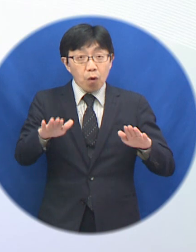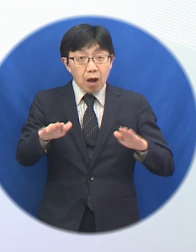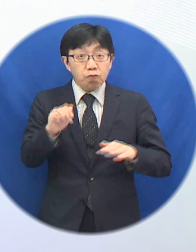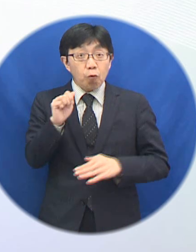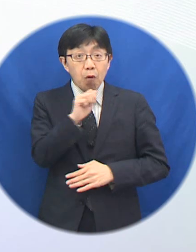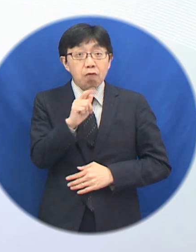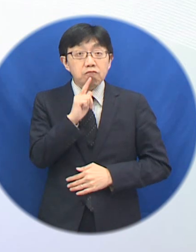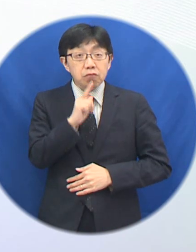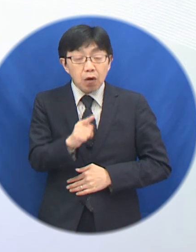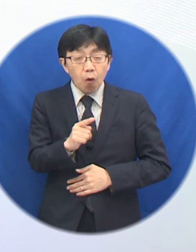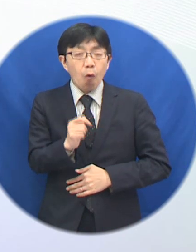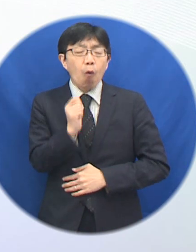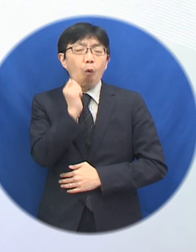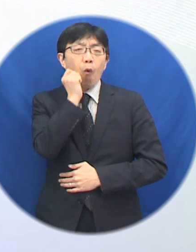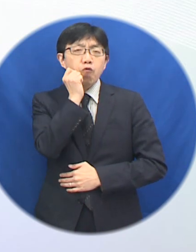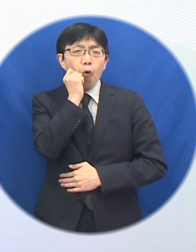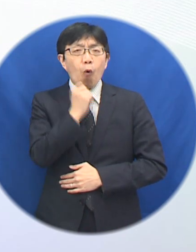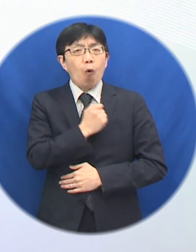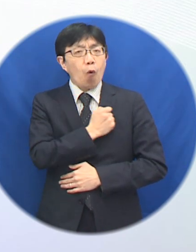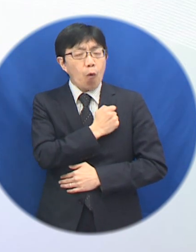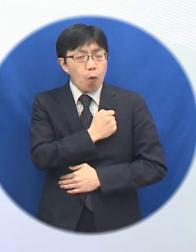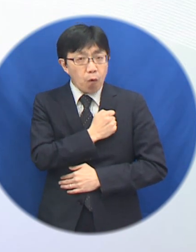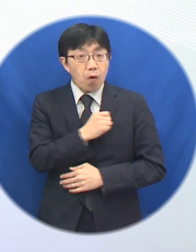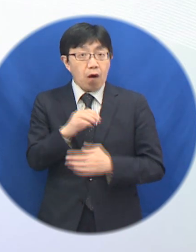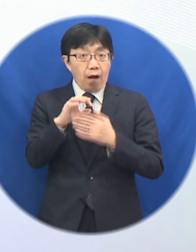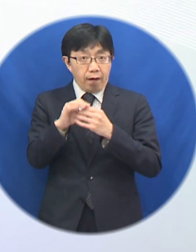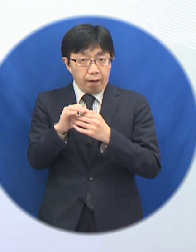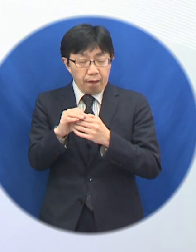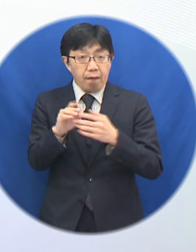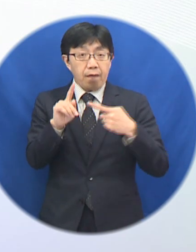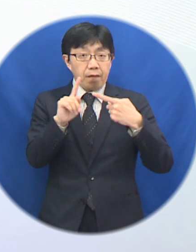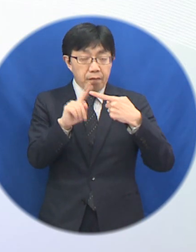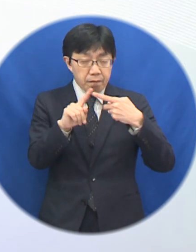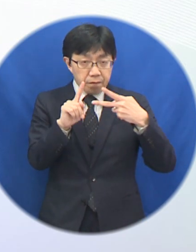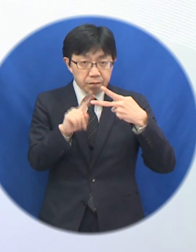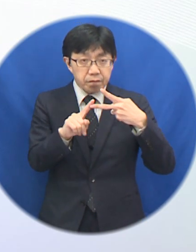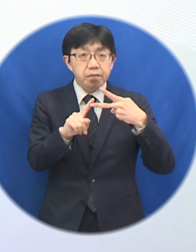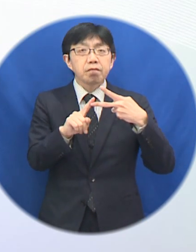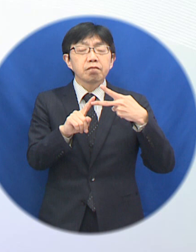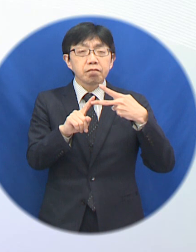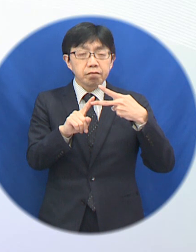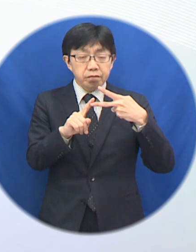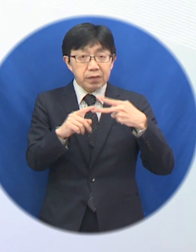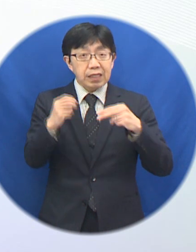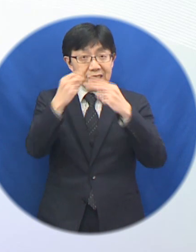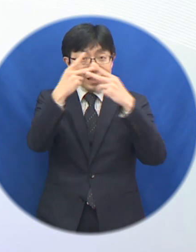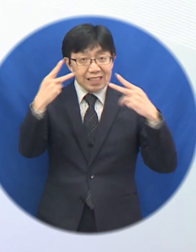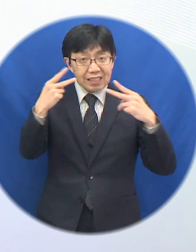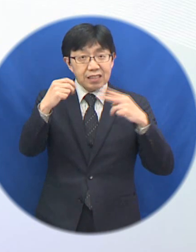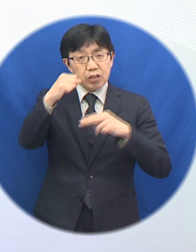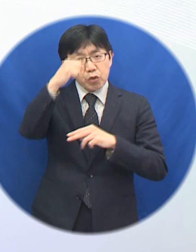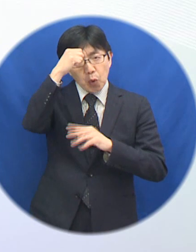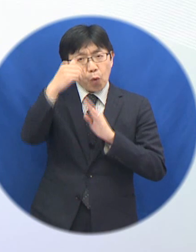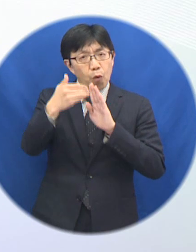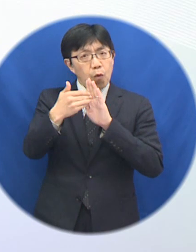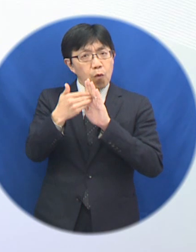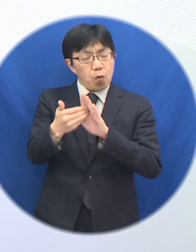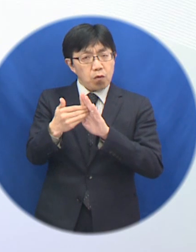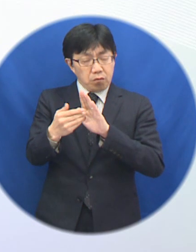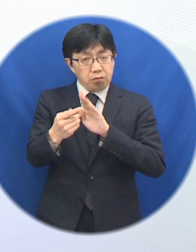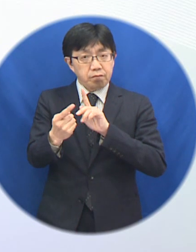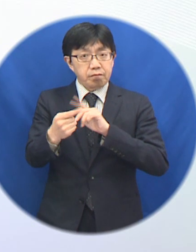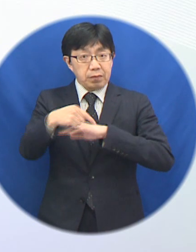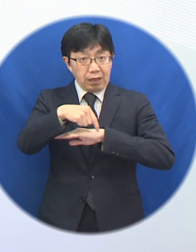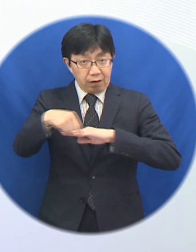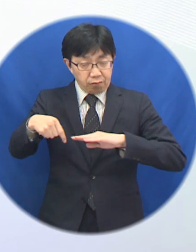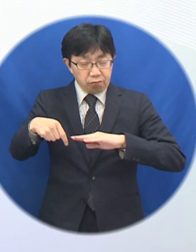に入浴に関する事業の拡充のところと、継続的な取り組みですけれども認知症対策になります。またあ